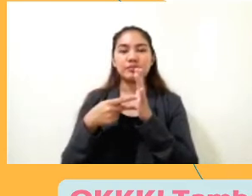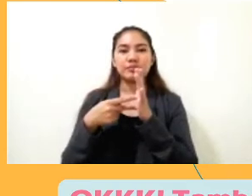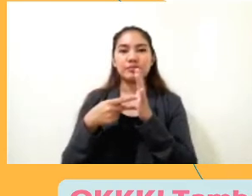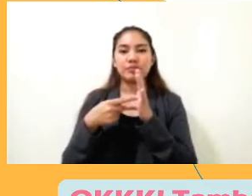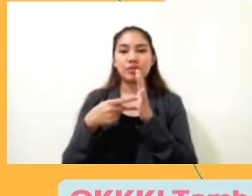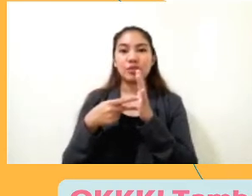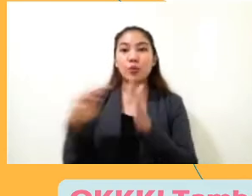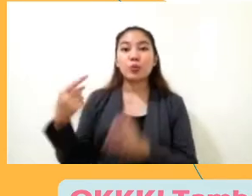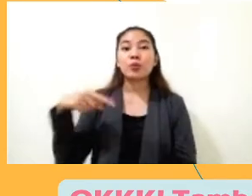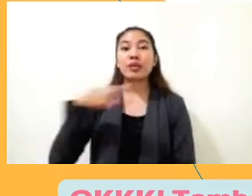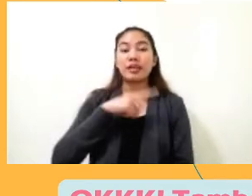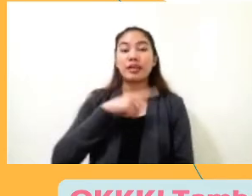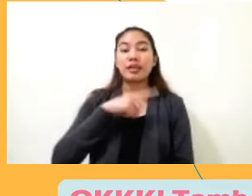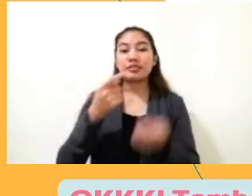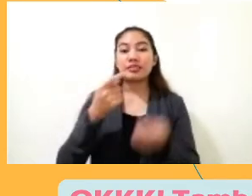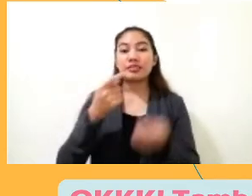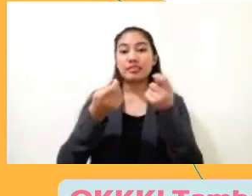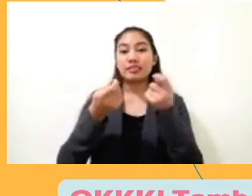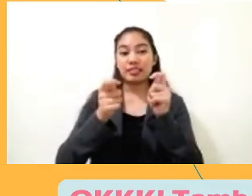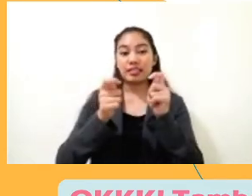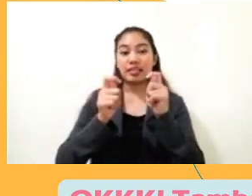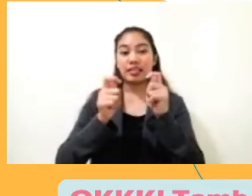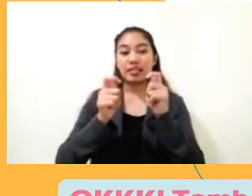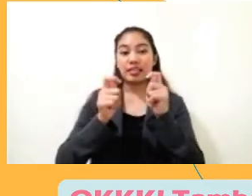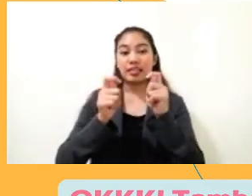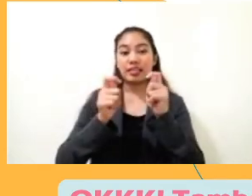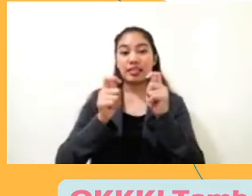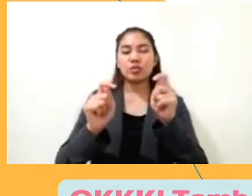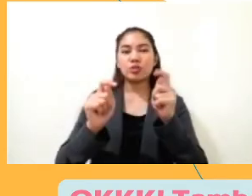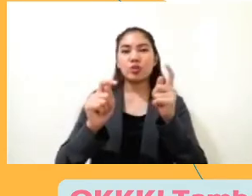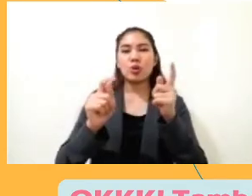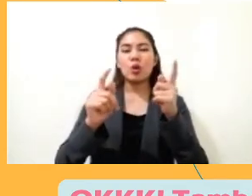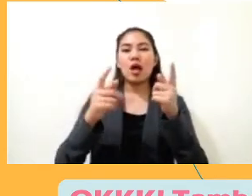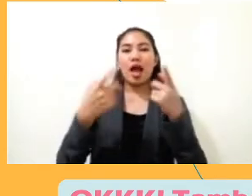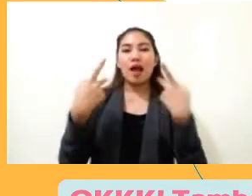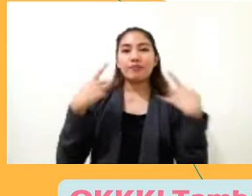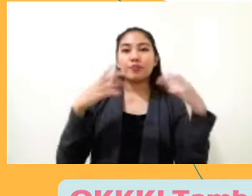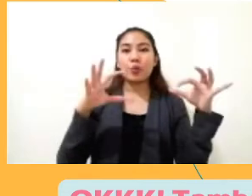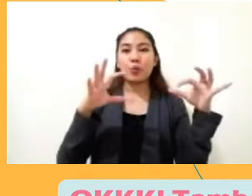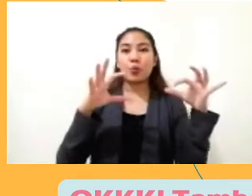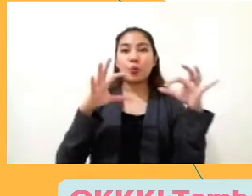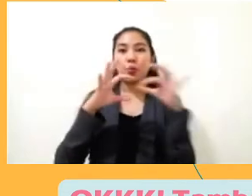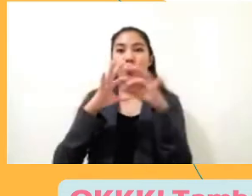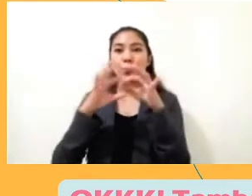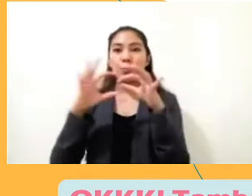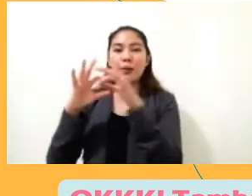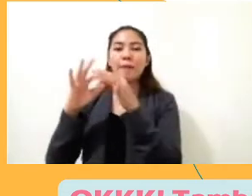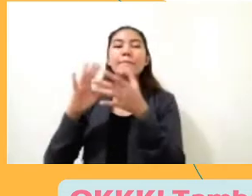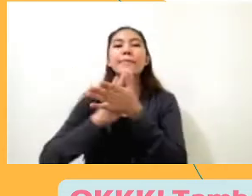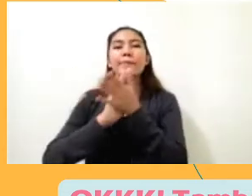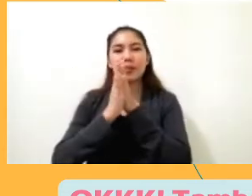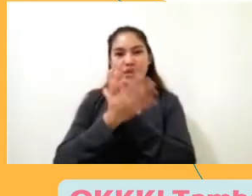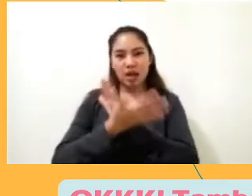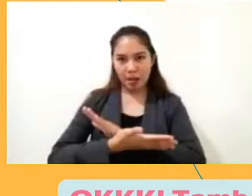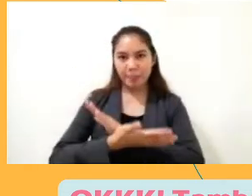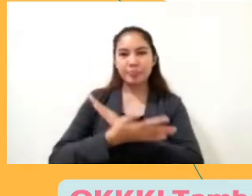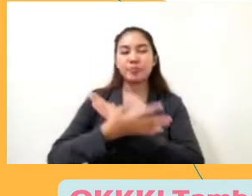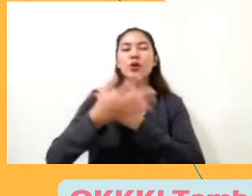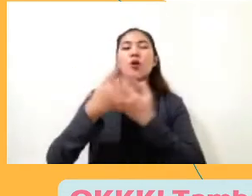sinubukan na natin siya lagyan ng mga transitions, naging isang movement phrase na siya or movement